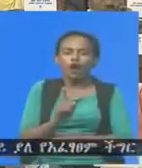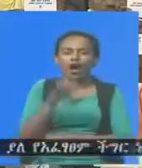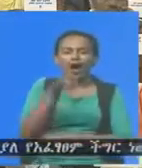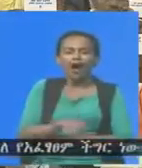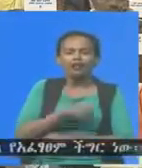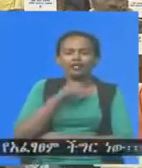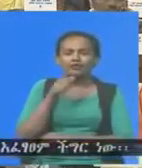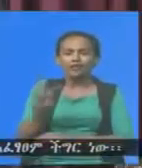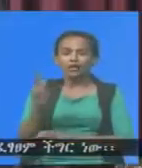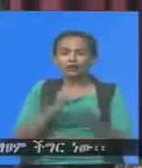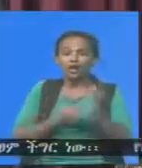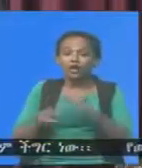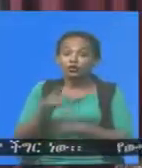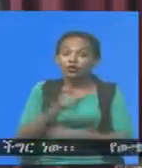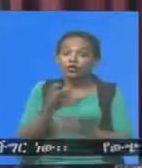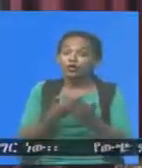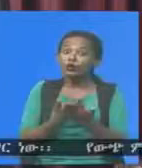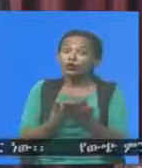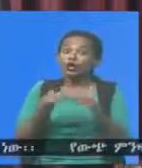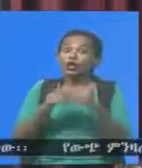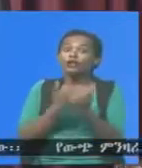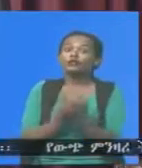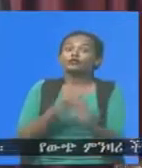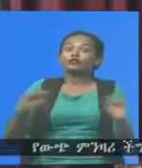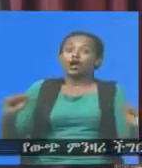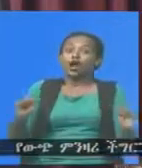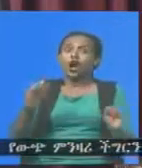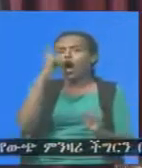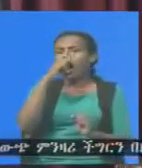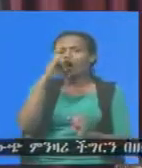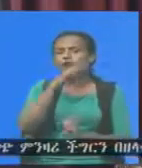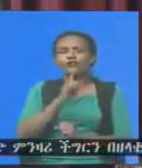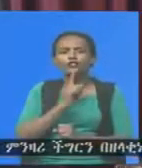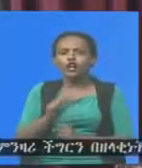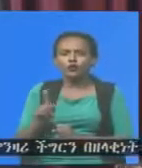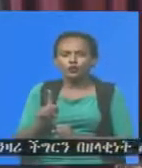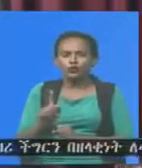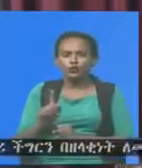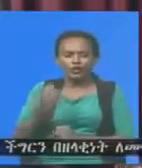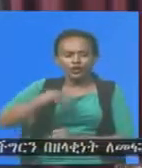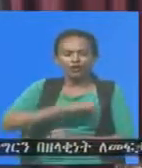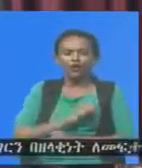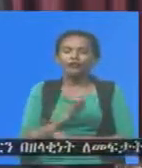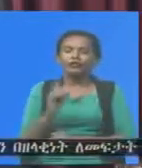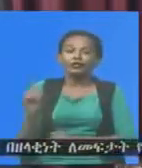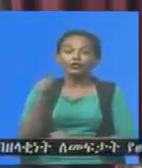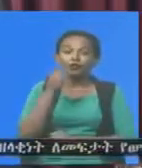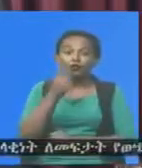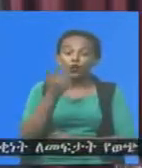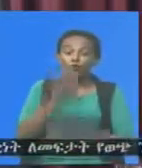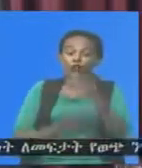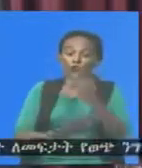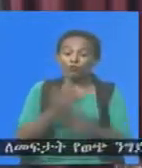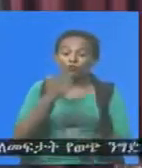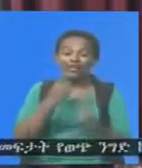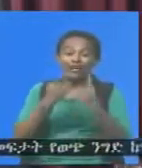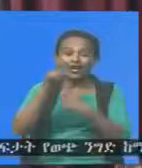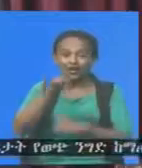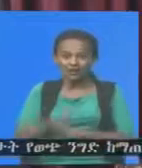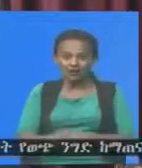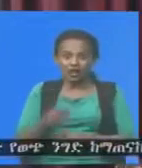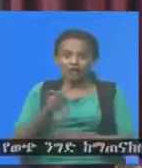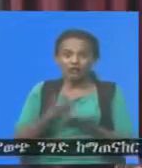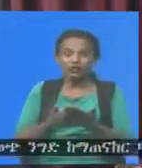አላስፈላጊ መከራ ስለሆነ ይሄን ጉዳይ እንዴት እንፍታ፣ አርቲፊሻል ነው የኛ አይደለም ኢምፖርትድ ሐሳብ ነው ብሎ መወያየት መነጋገር ያስፈልጋል። ለዚህ ግን